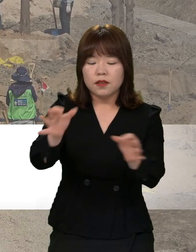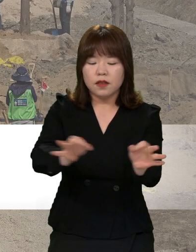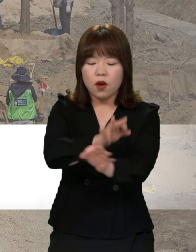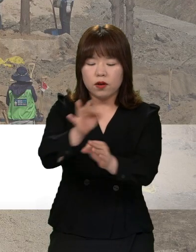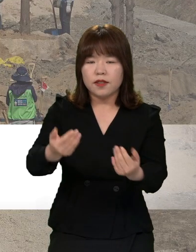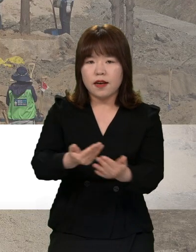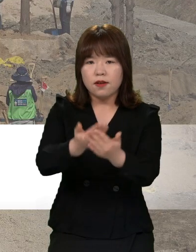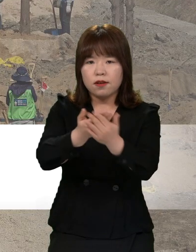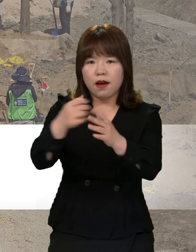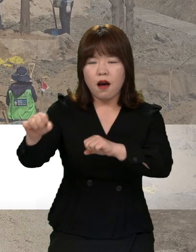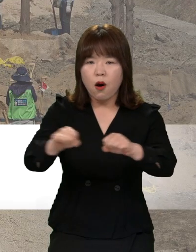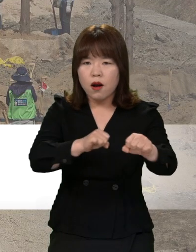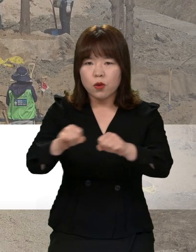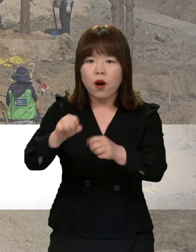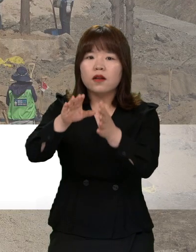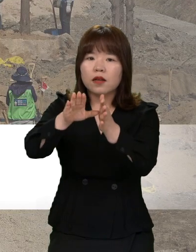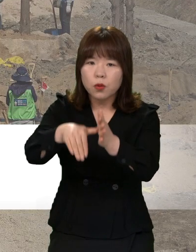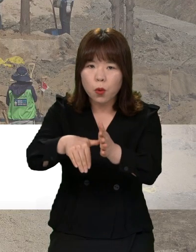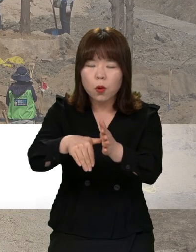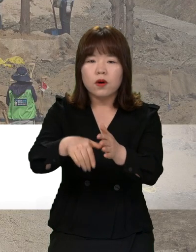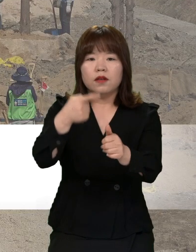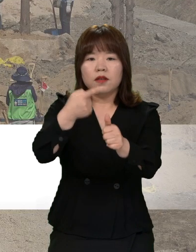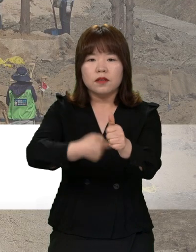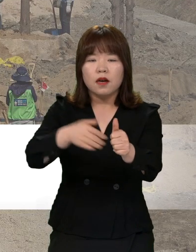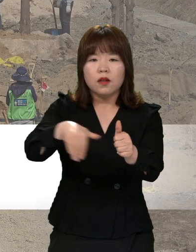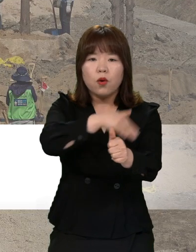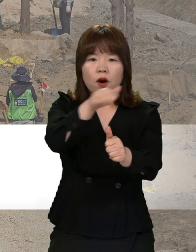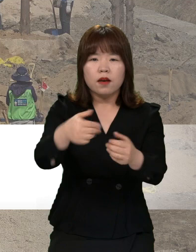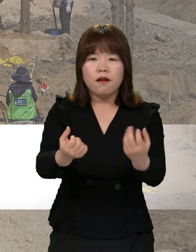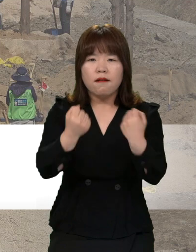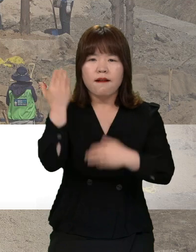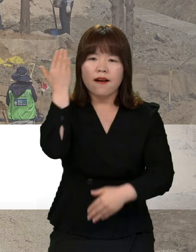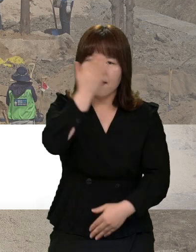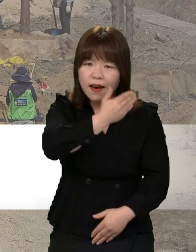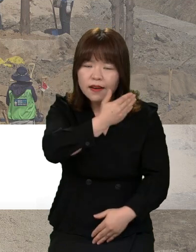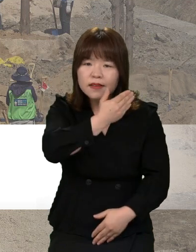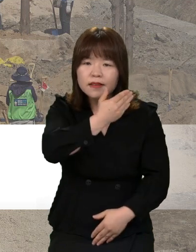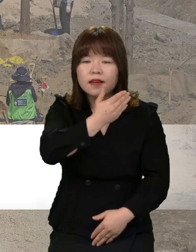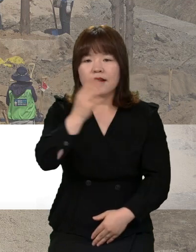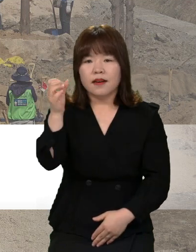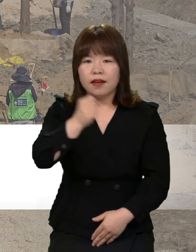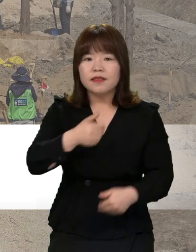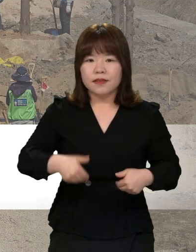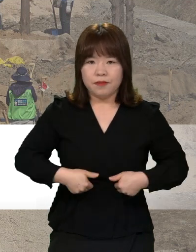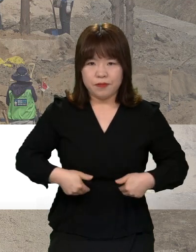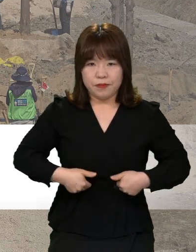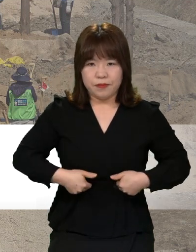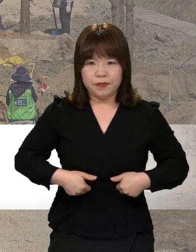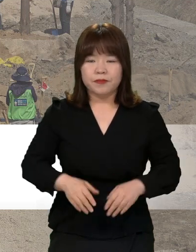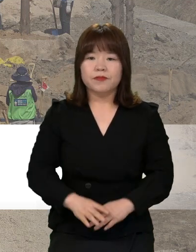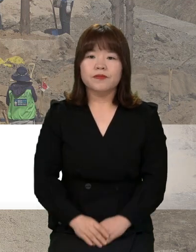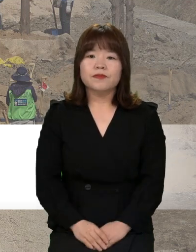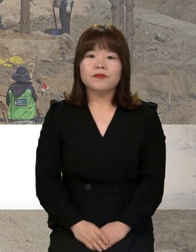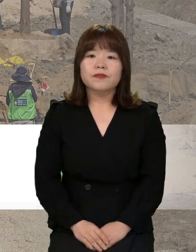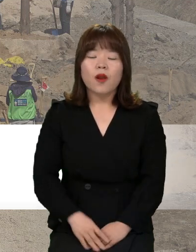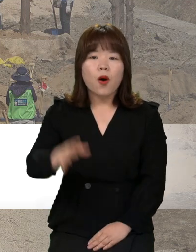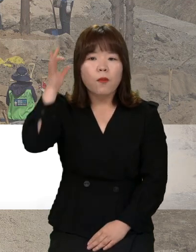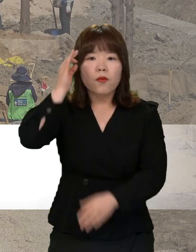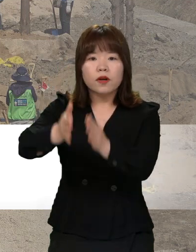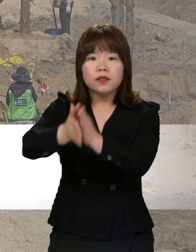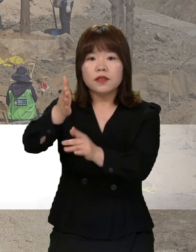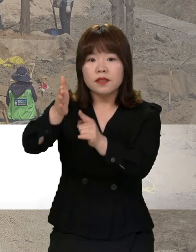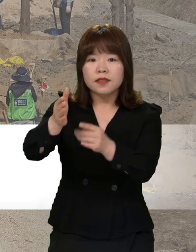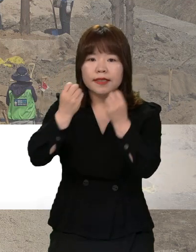도시는 경제 성장을 이루는 중에도 살아 숨쉬는 자연을 고스란히 품고 있어야지만 그 생명력을 잃지